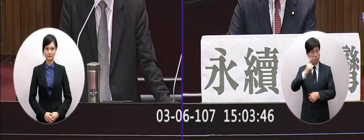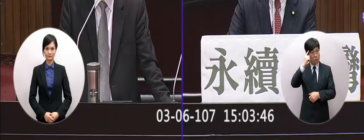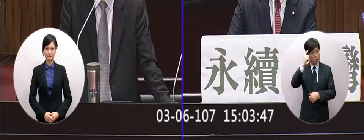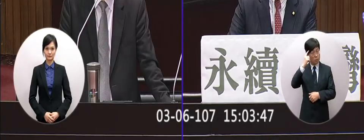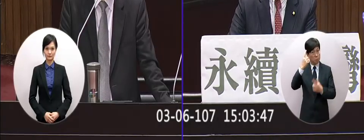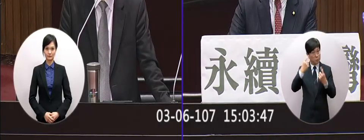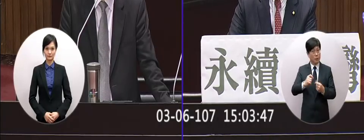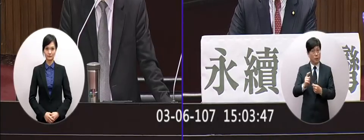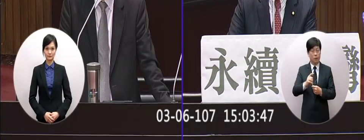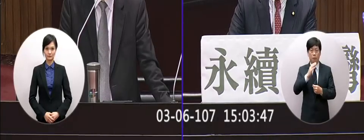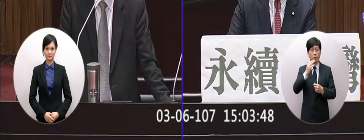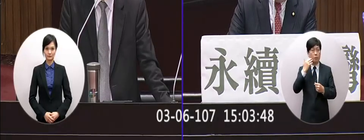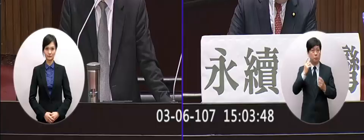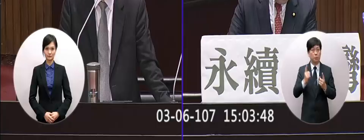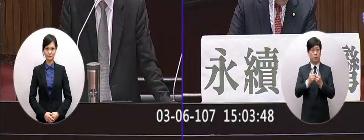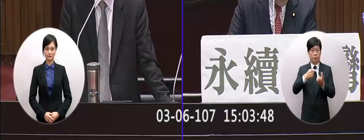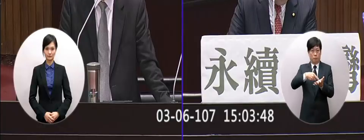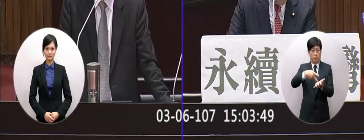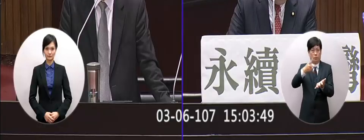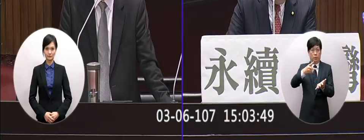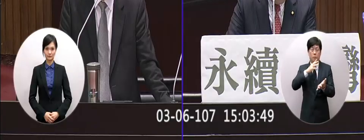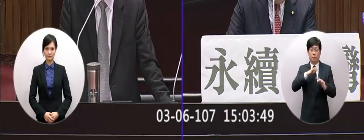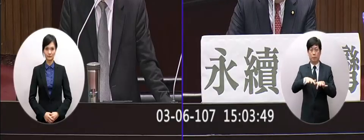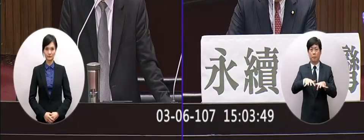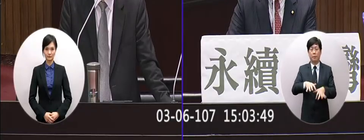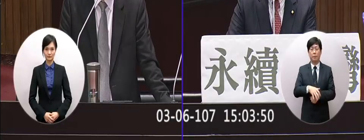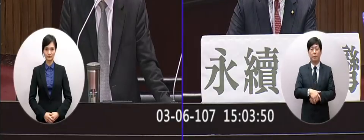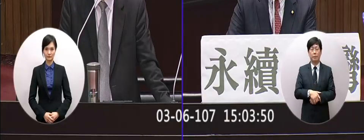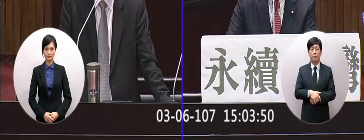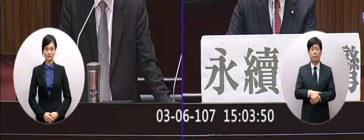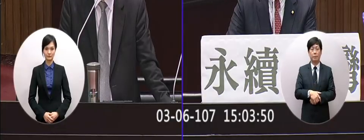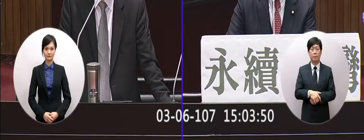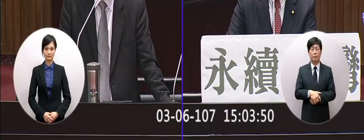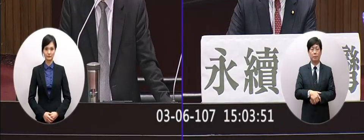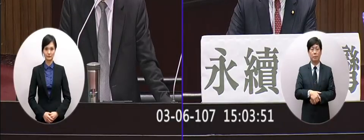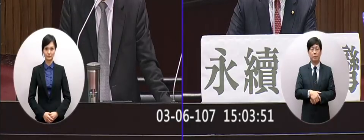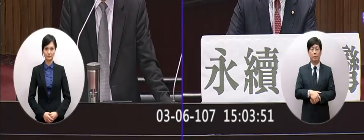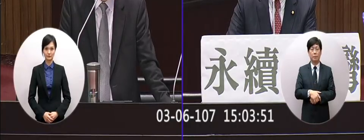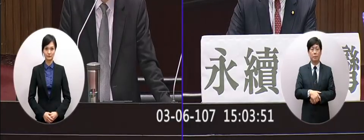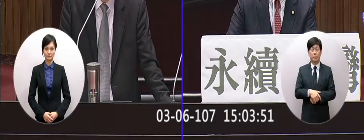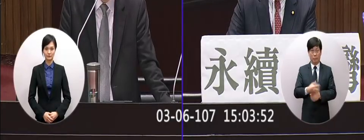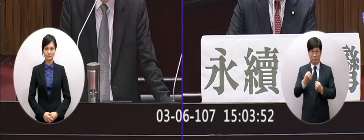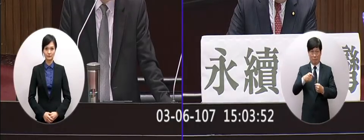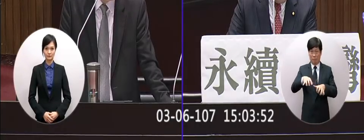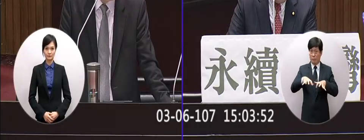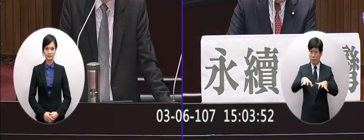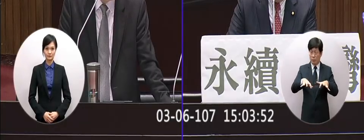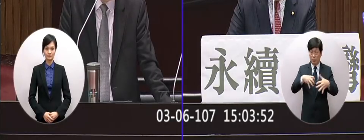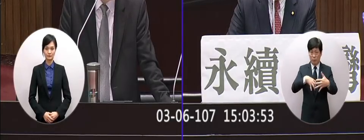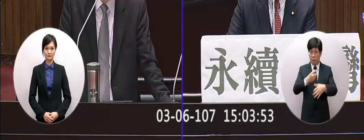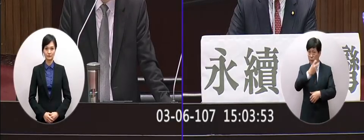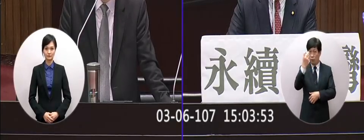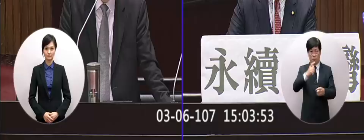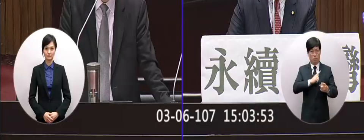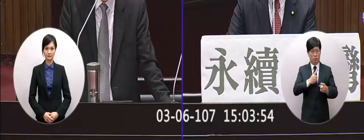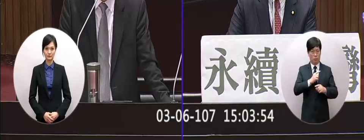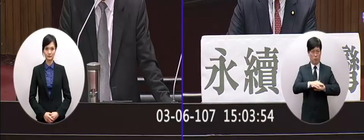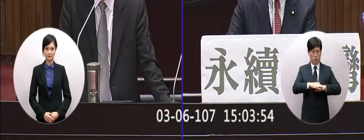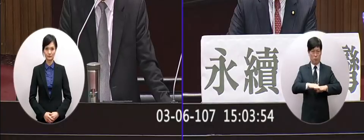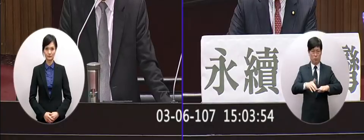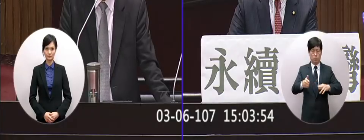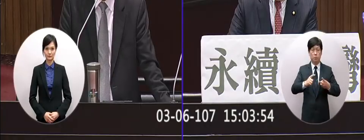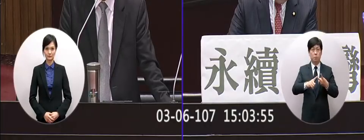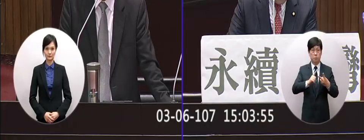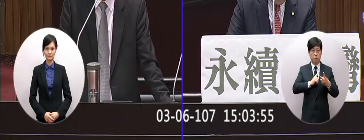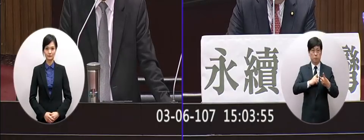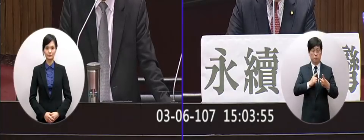的部分，就是面对了两次的震撼。那我想从这个震撼里面，我发现你的冷静、跟无